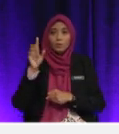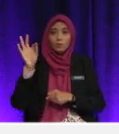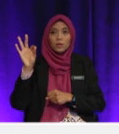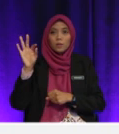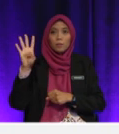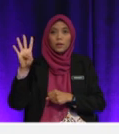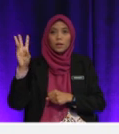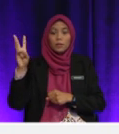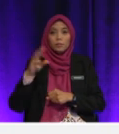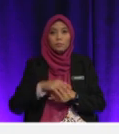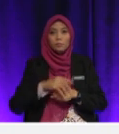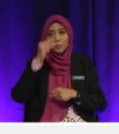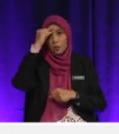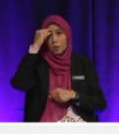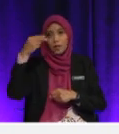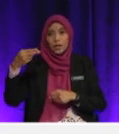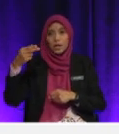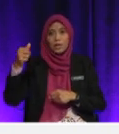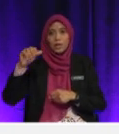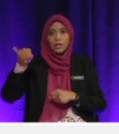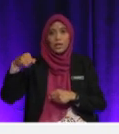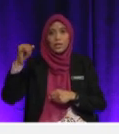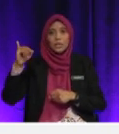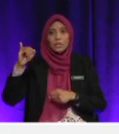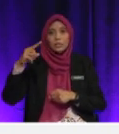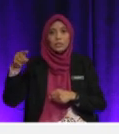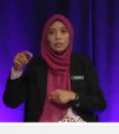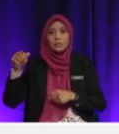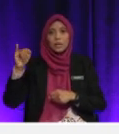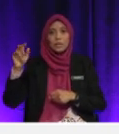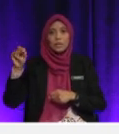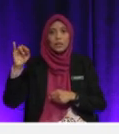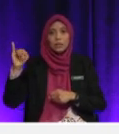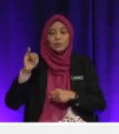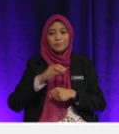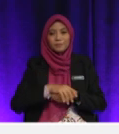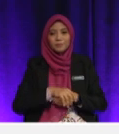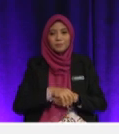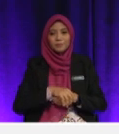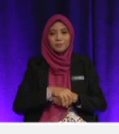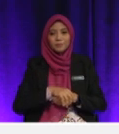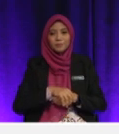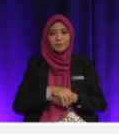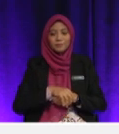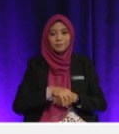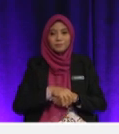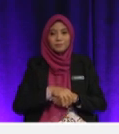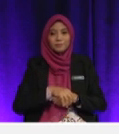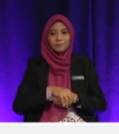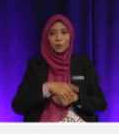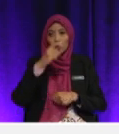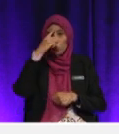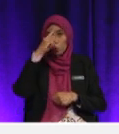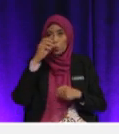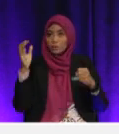pemimpinnya Abang Haji Zaini Abang Haji oping dan datuk petinggi Abang Haji Abdullah ya perjuangan dia untuk